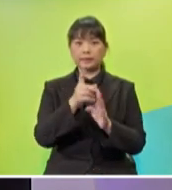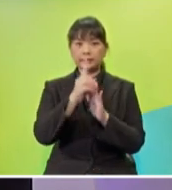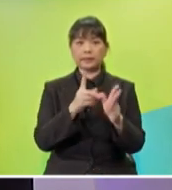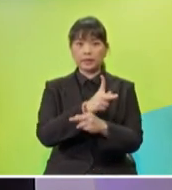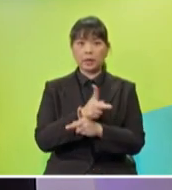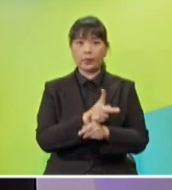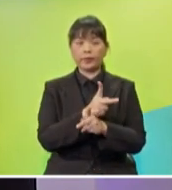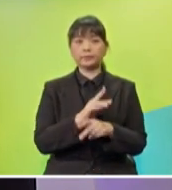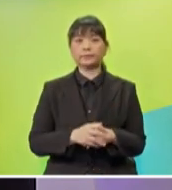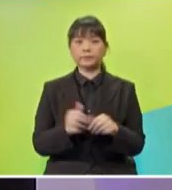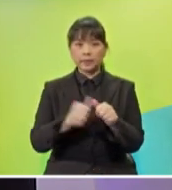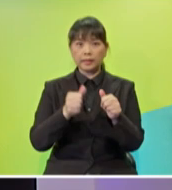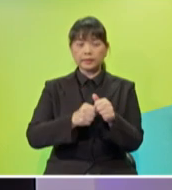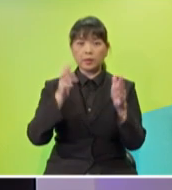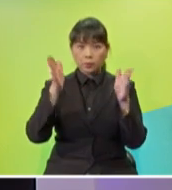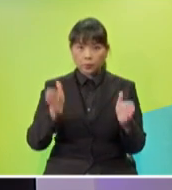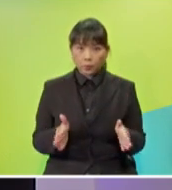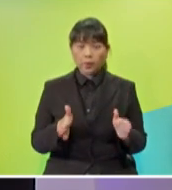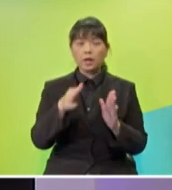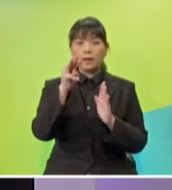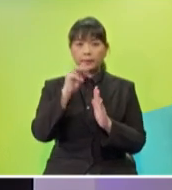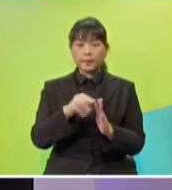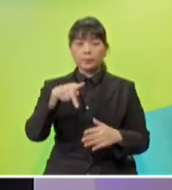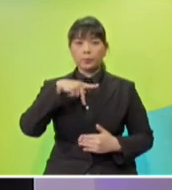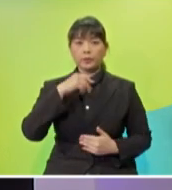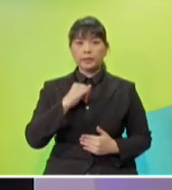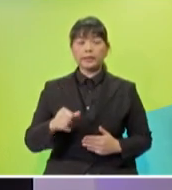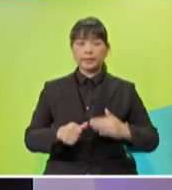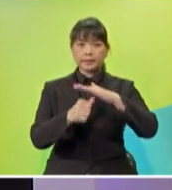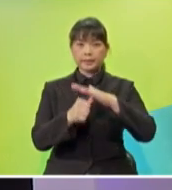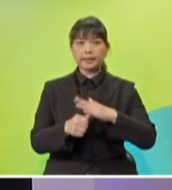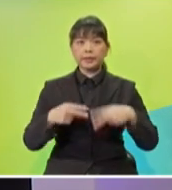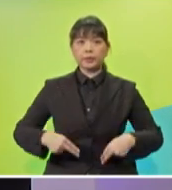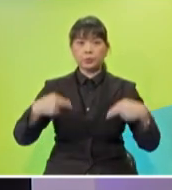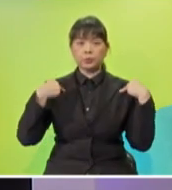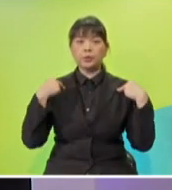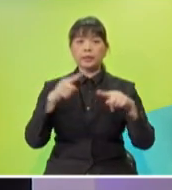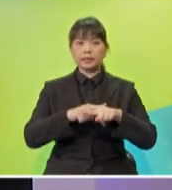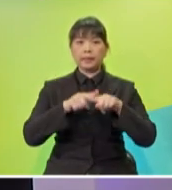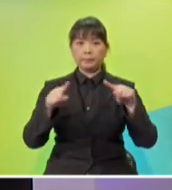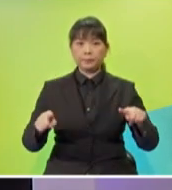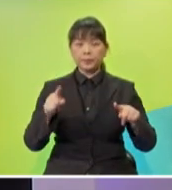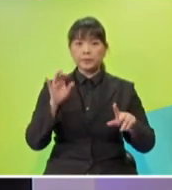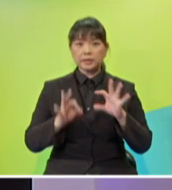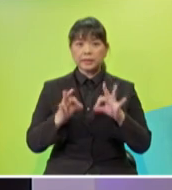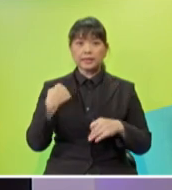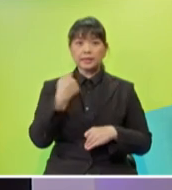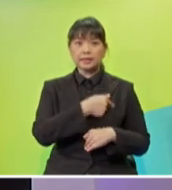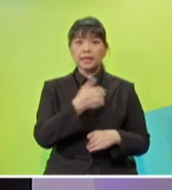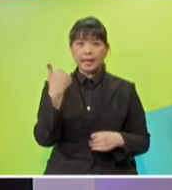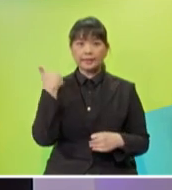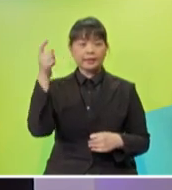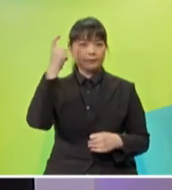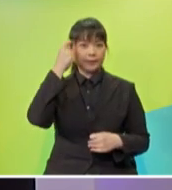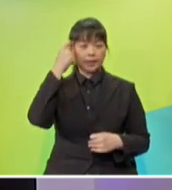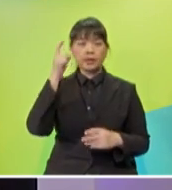setiap orang kita nih mempunyai tekanan hidup tetapi jika kita mempunyai pikirannya positif